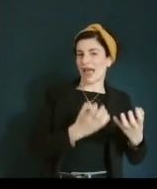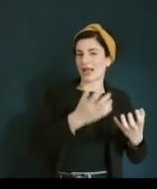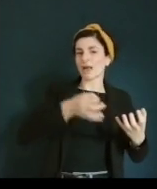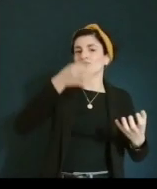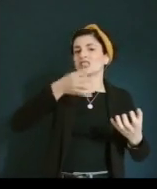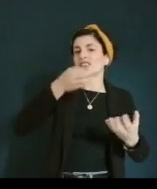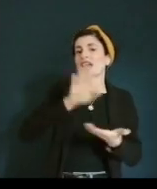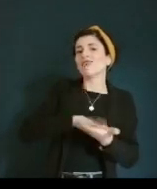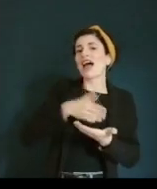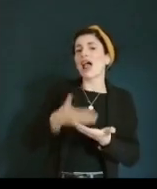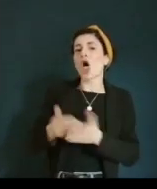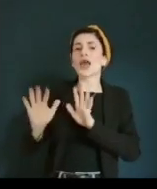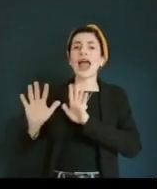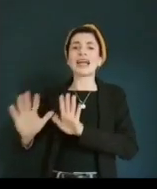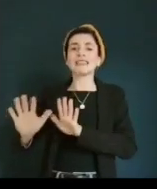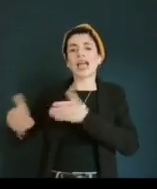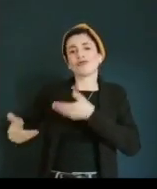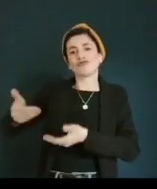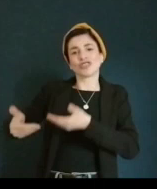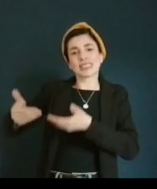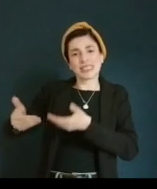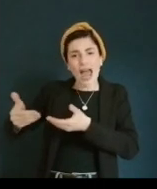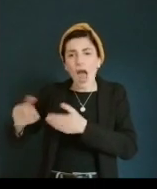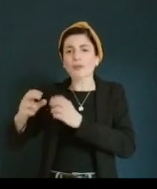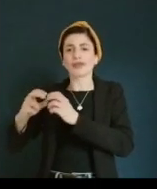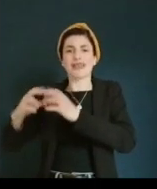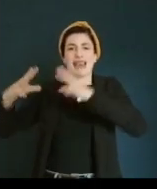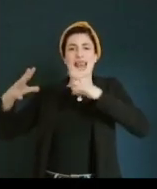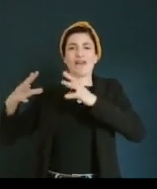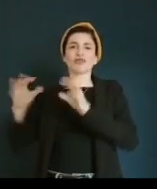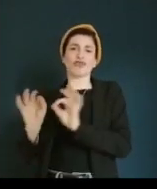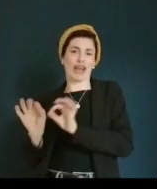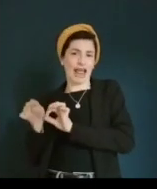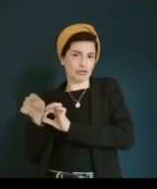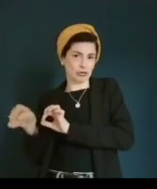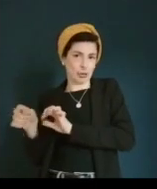che sono circa una decina, di lievito di birra fresco.